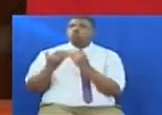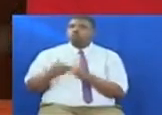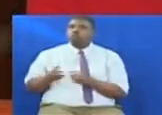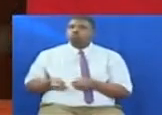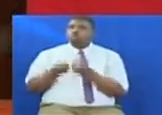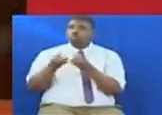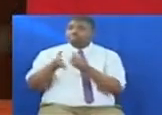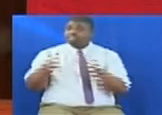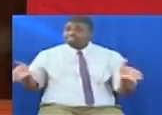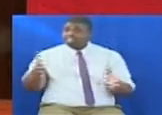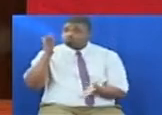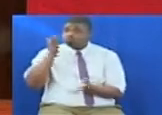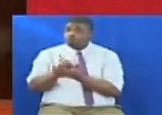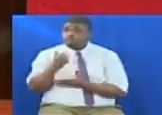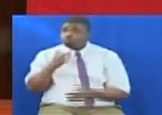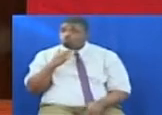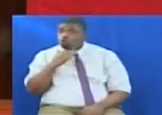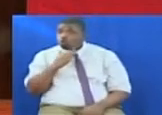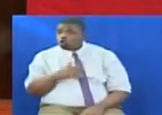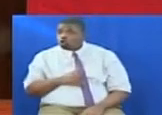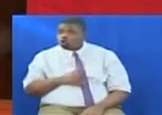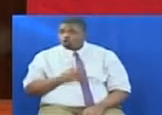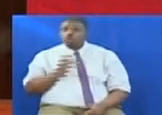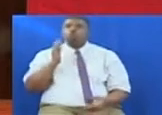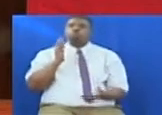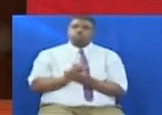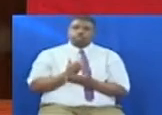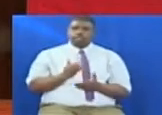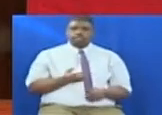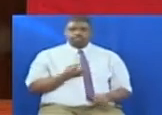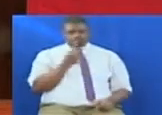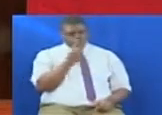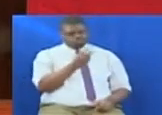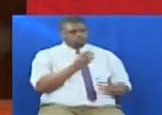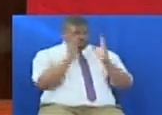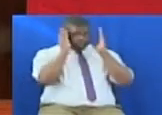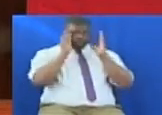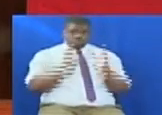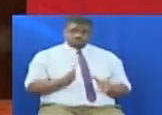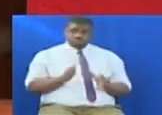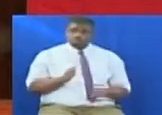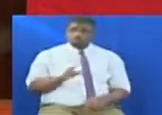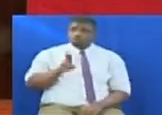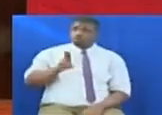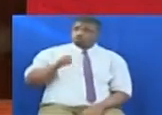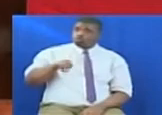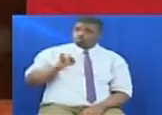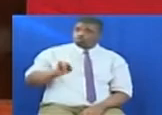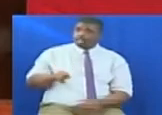sio kweli? Na tumeona Mheshimiwa Umi amepewa nafasi ya waziri wa afya,